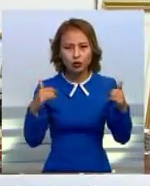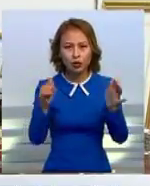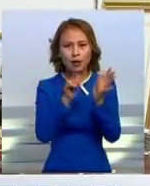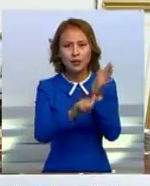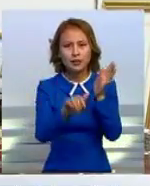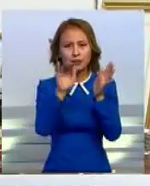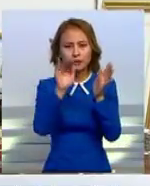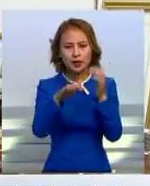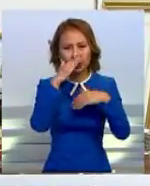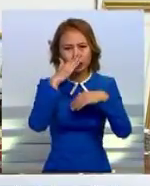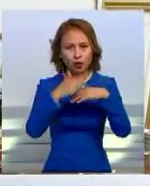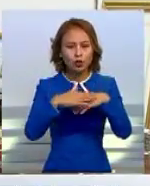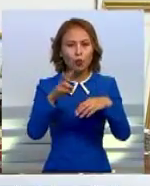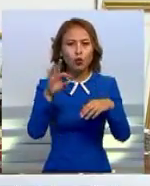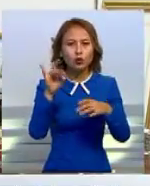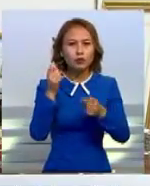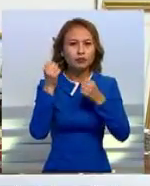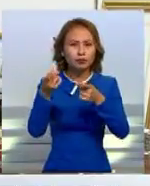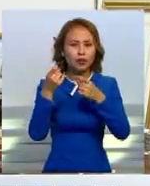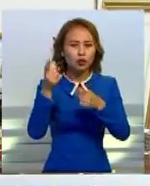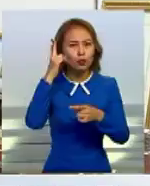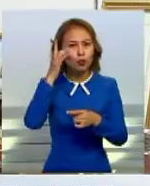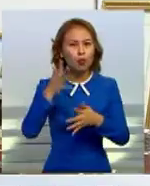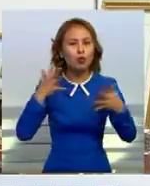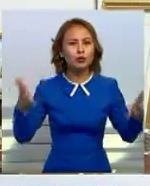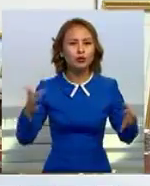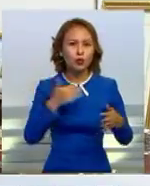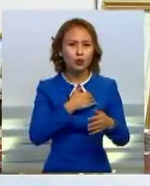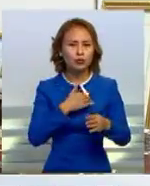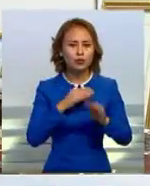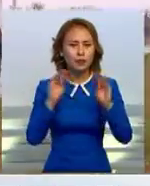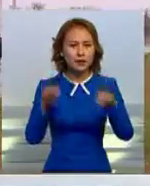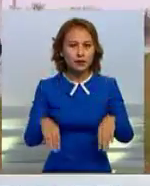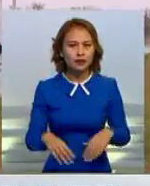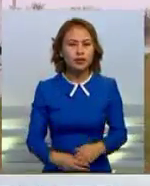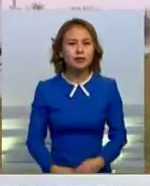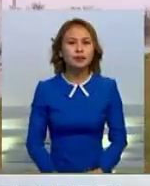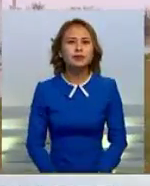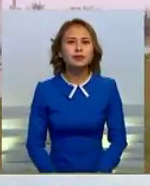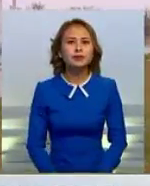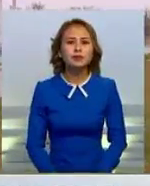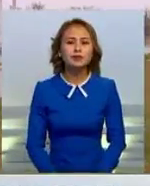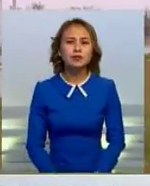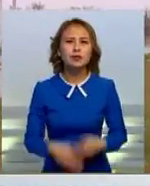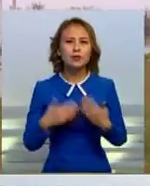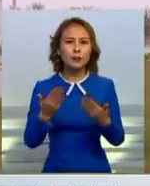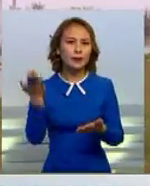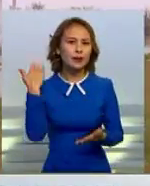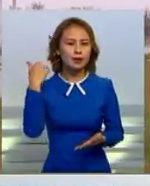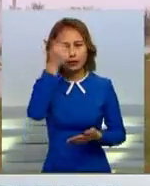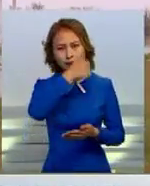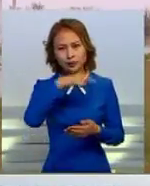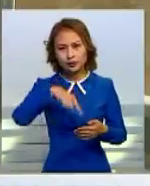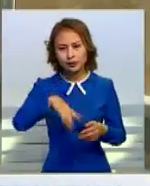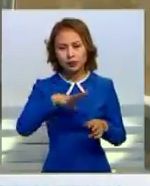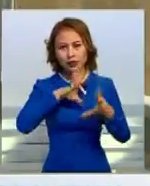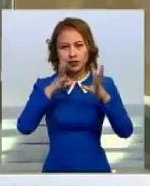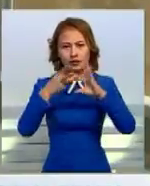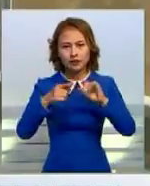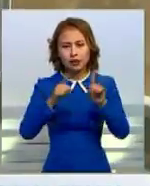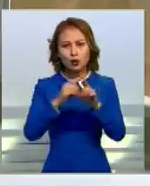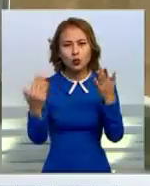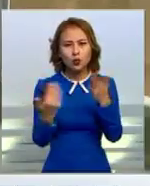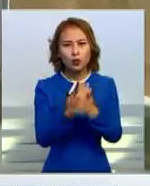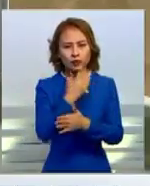мың тонна қалдық сақтаулы. Болашақта оны кеңейтуді жоспарлап отырмыз. Бұл былтыр ғана пайдалануға берілген жаңа